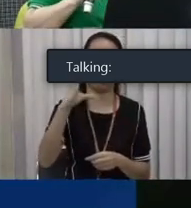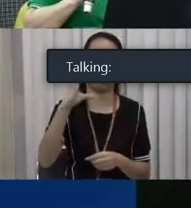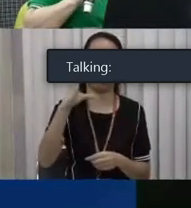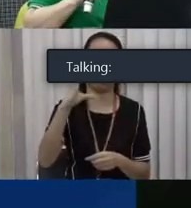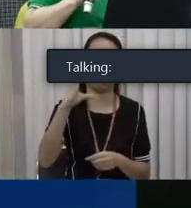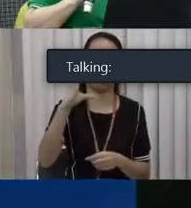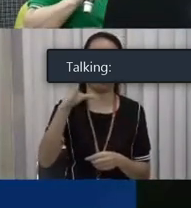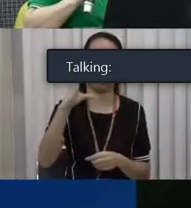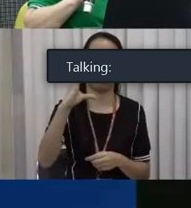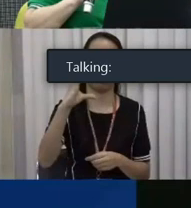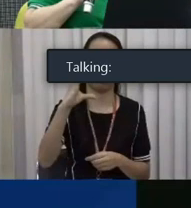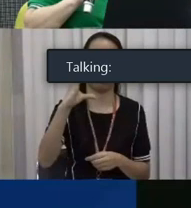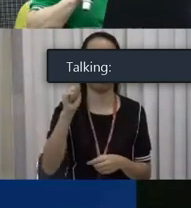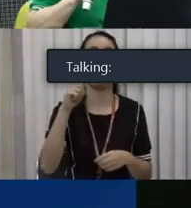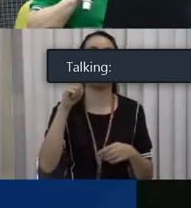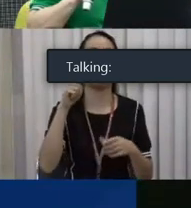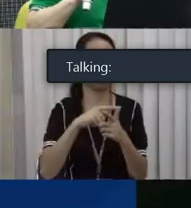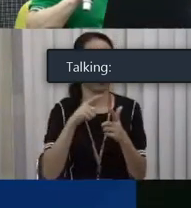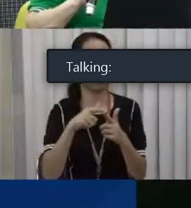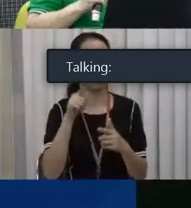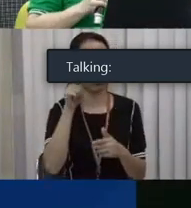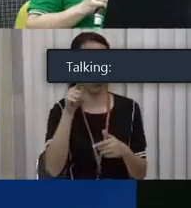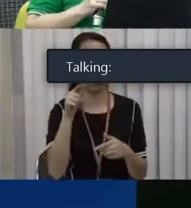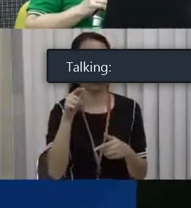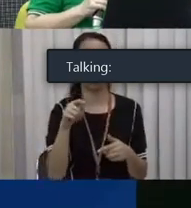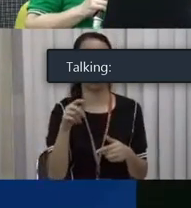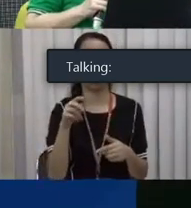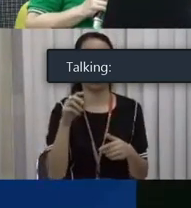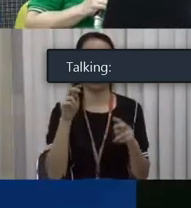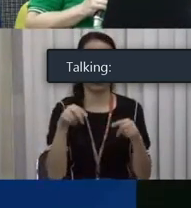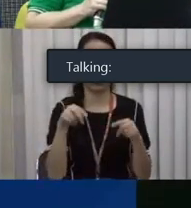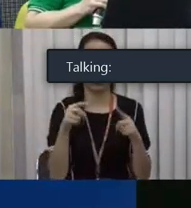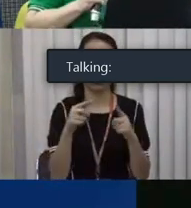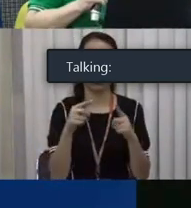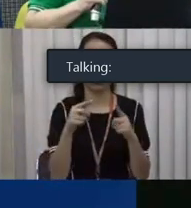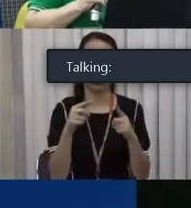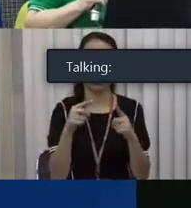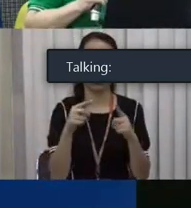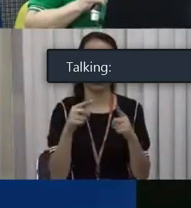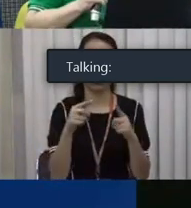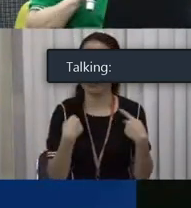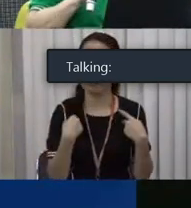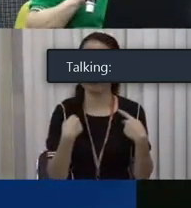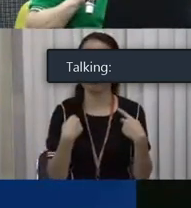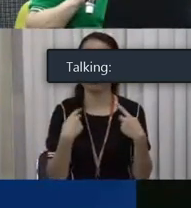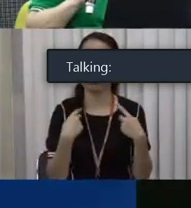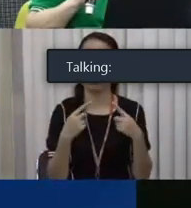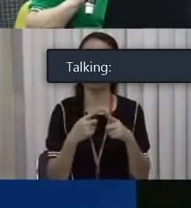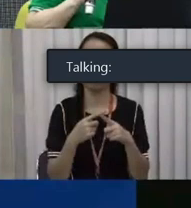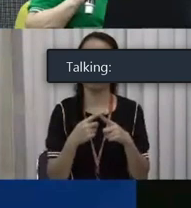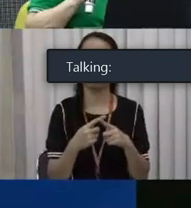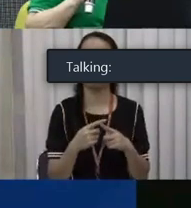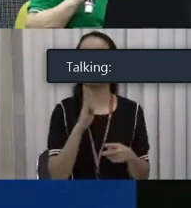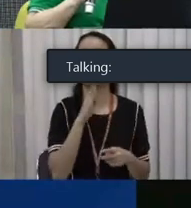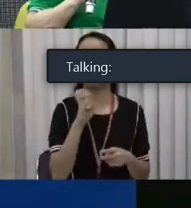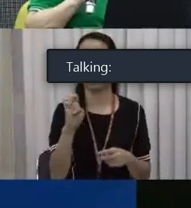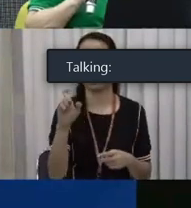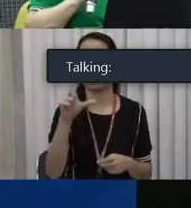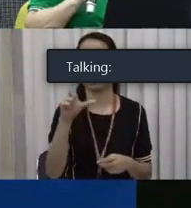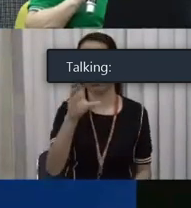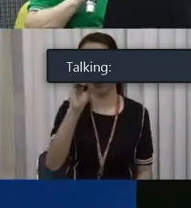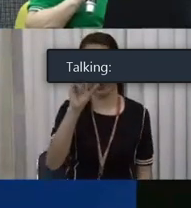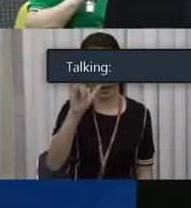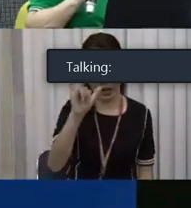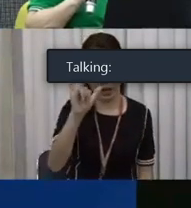So loyal to the organization. So dili nimo libakon ang imong trabahoan kay maoro ba na nagbuhi nimo. Integrity, dili